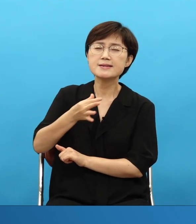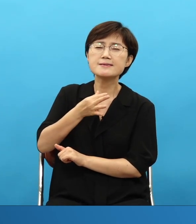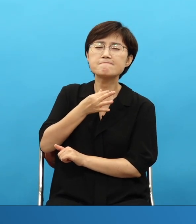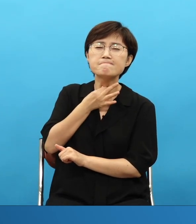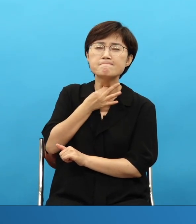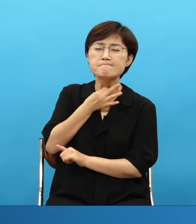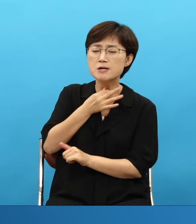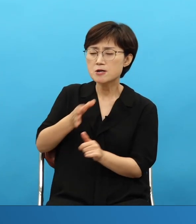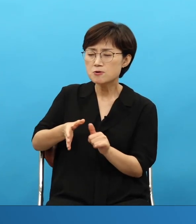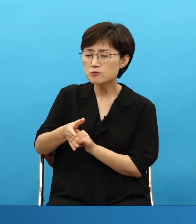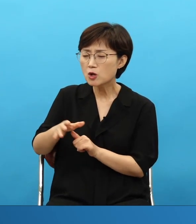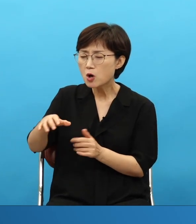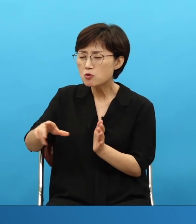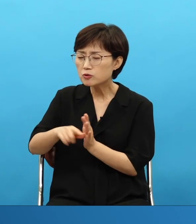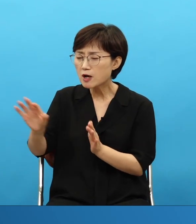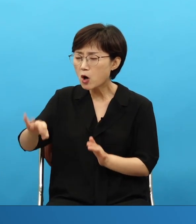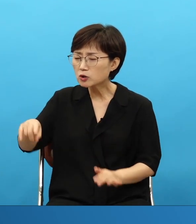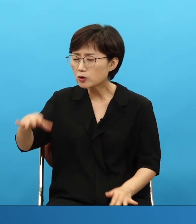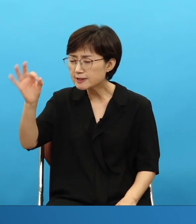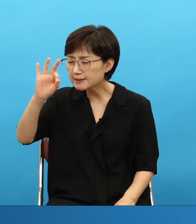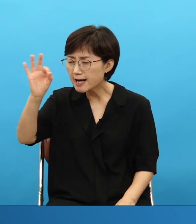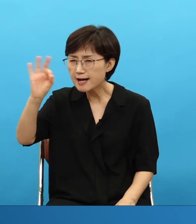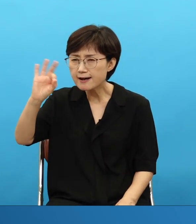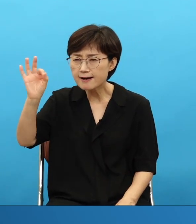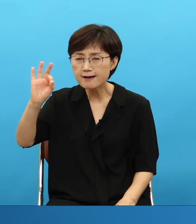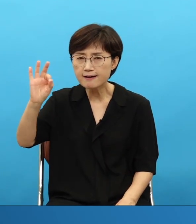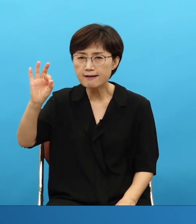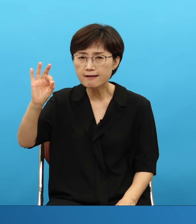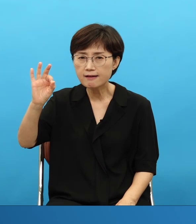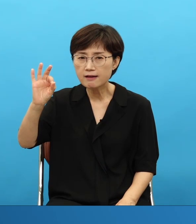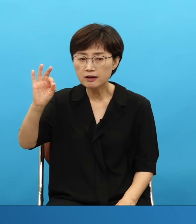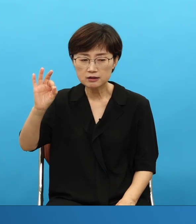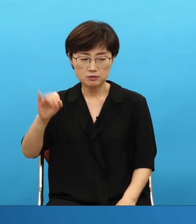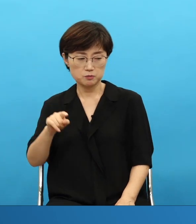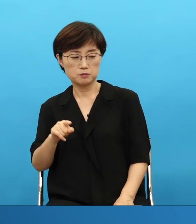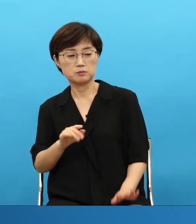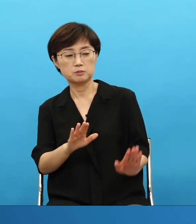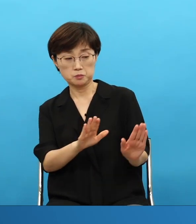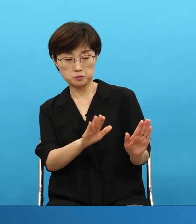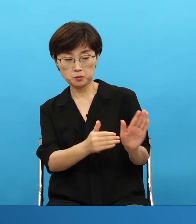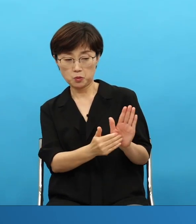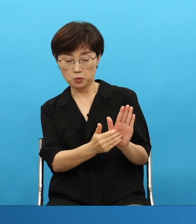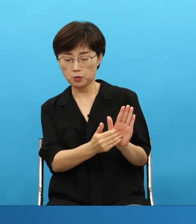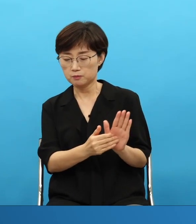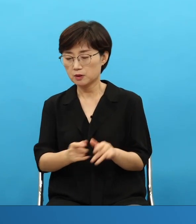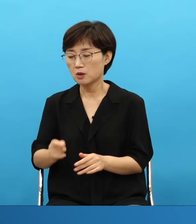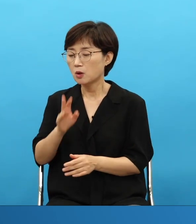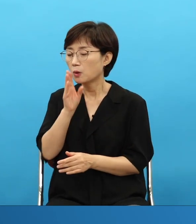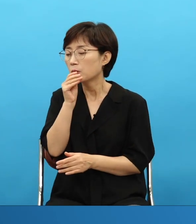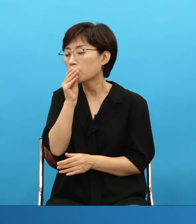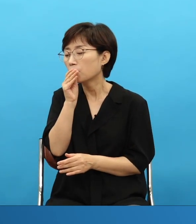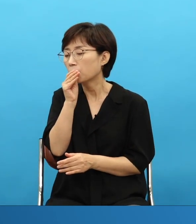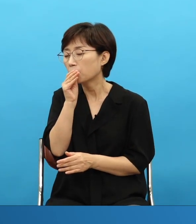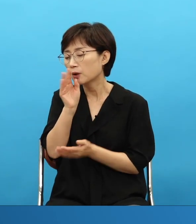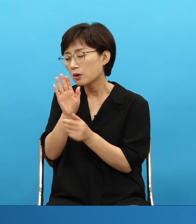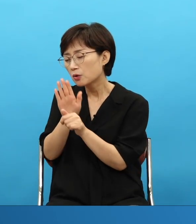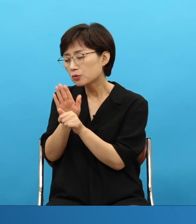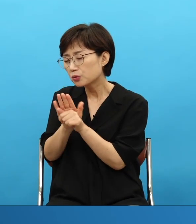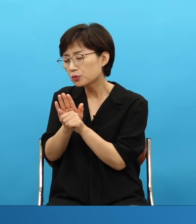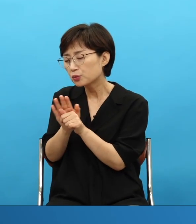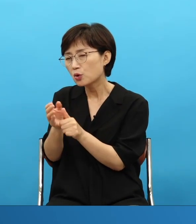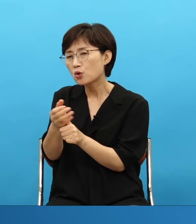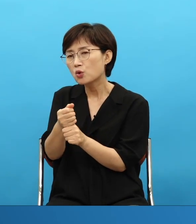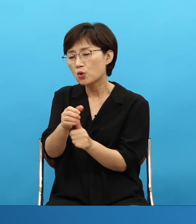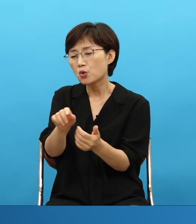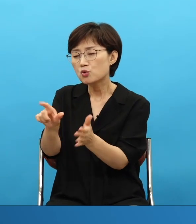kill Luther. 근데 이 중직자 한 분이 말이요, 이 사람을 숨긴 거예요. But one church officer hid Luther. 이